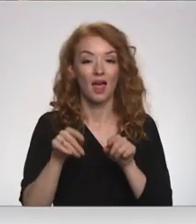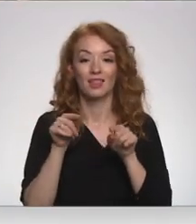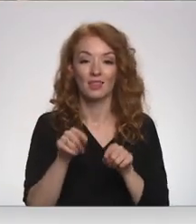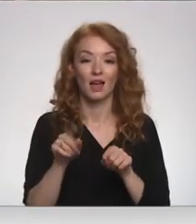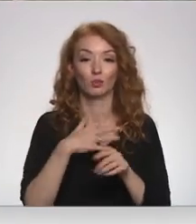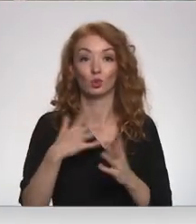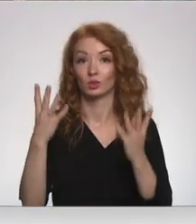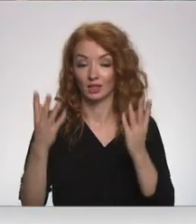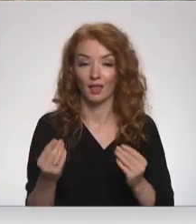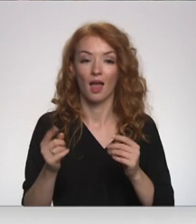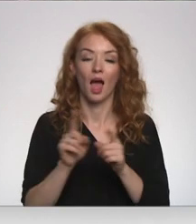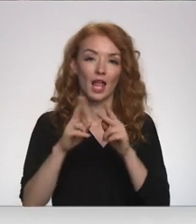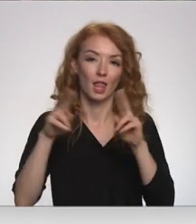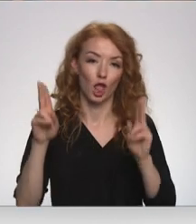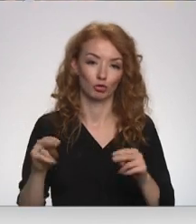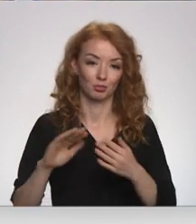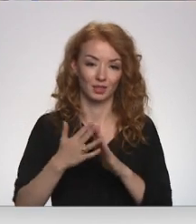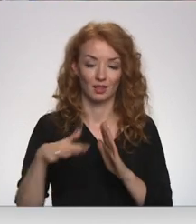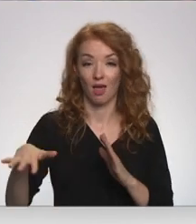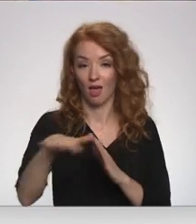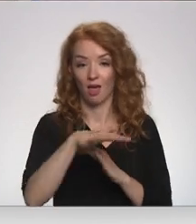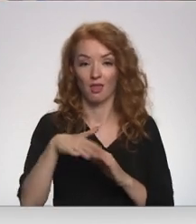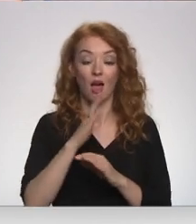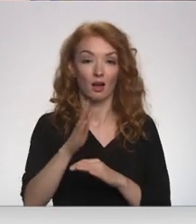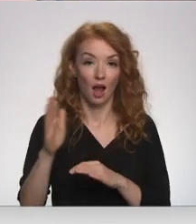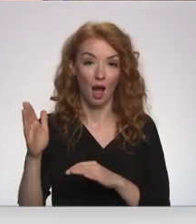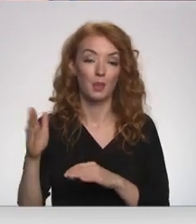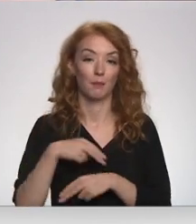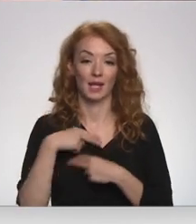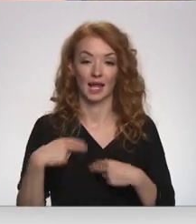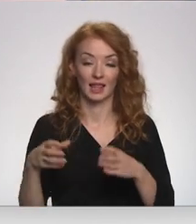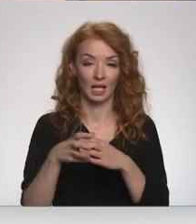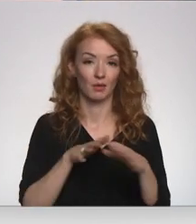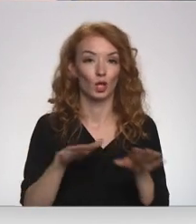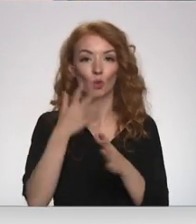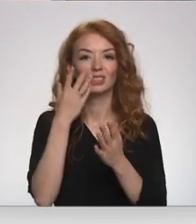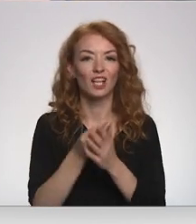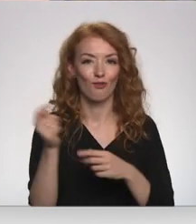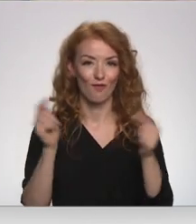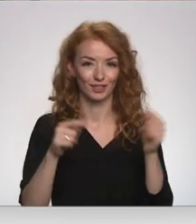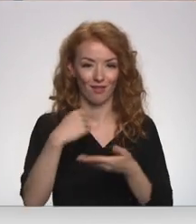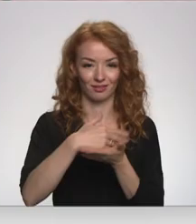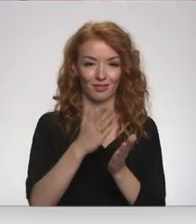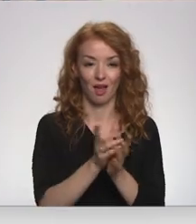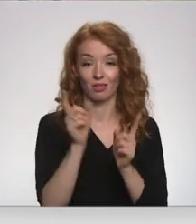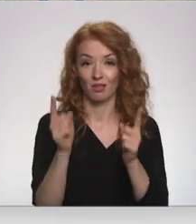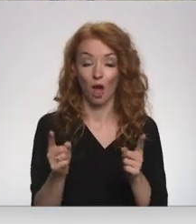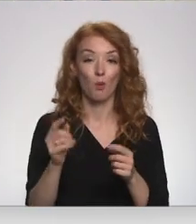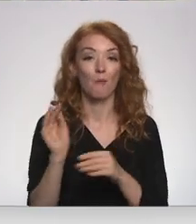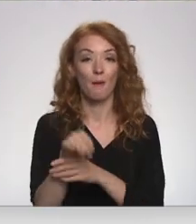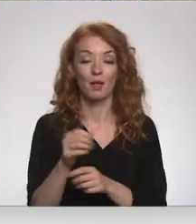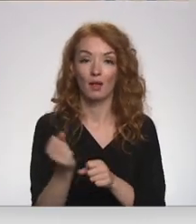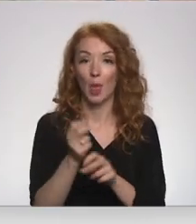pavisam mūsdienīga telšu pilsētiņa. Katra no trim iesaistītajām biedrībām rīkoja savu festivāla sadaļu, to papildinot gan